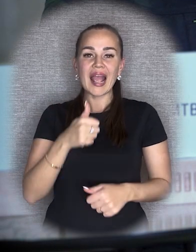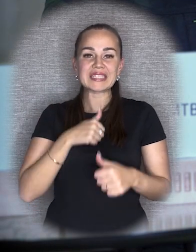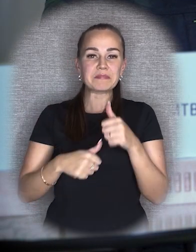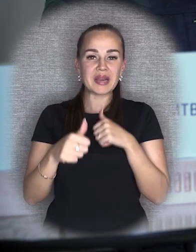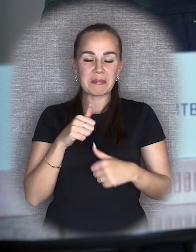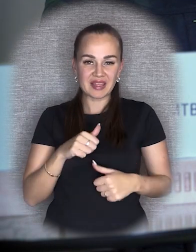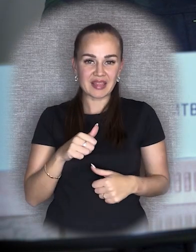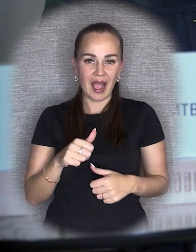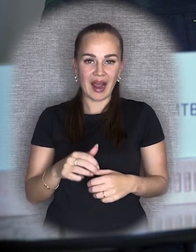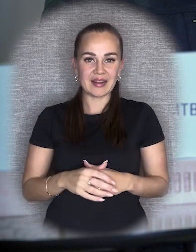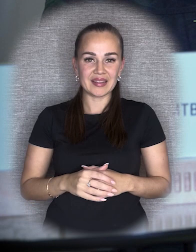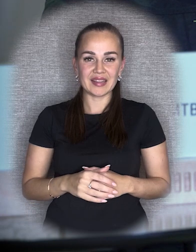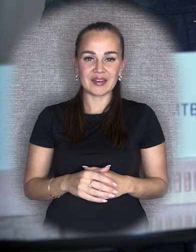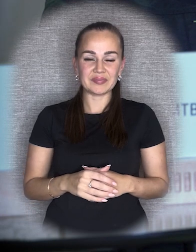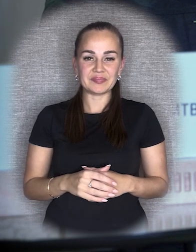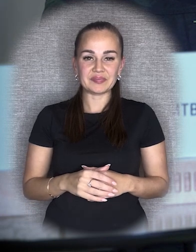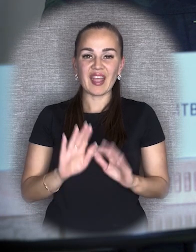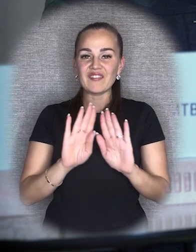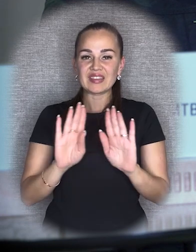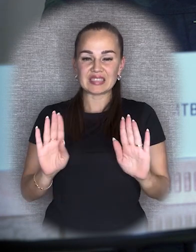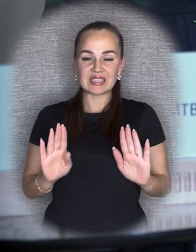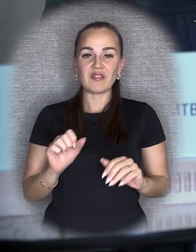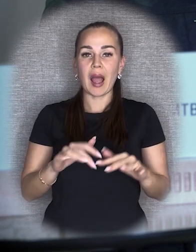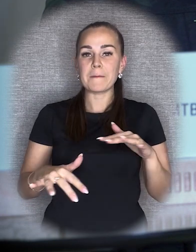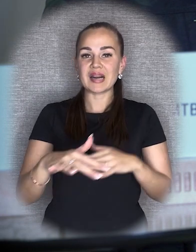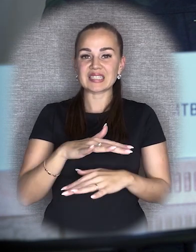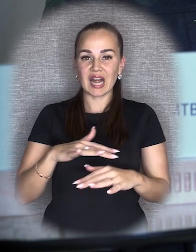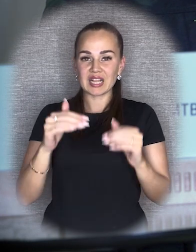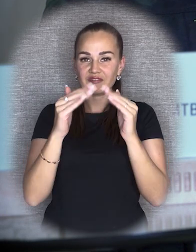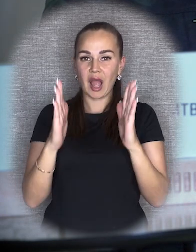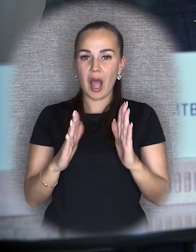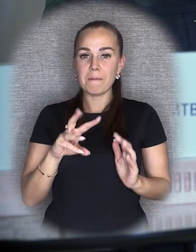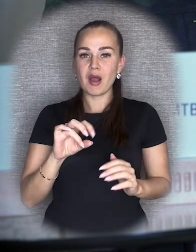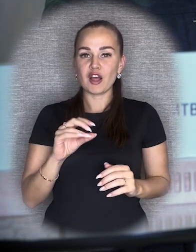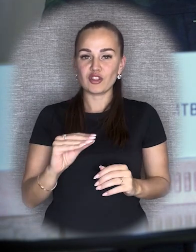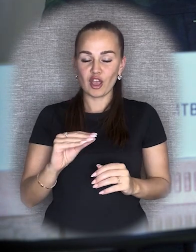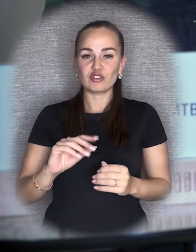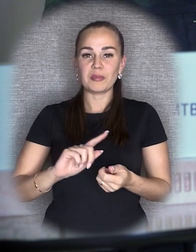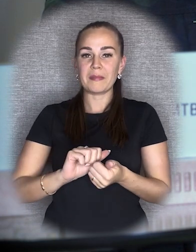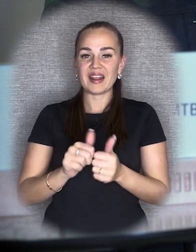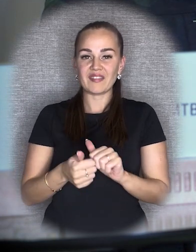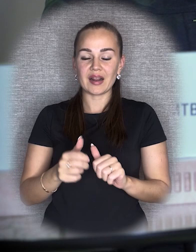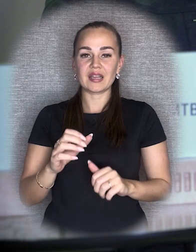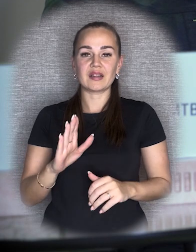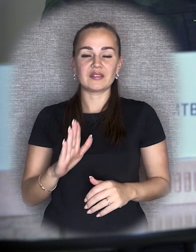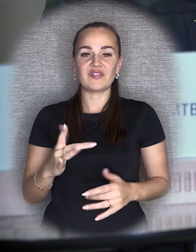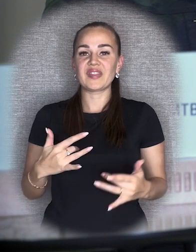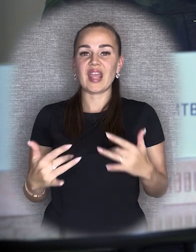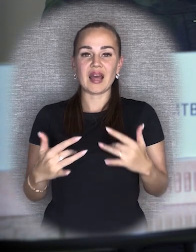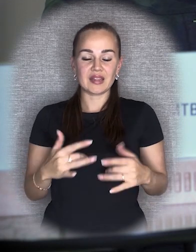шаг. А пространство манежа превратилось в театральные...